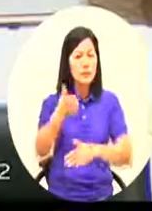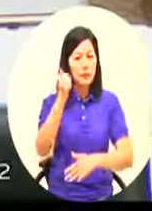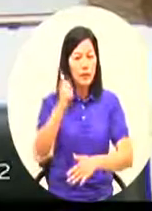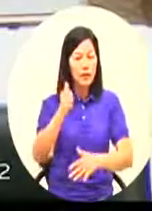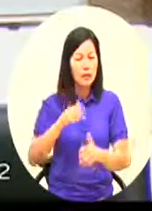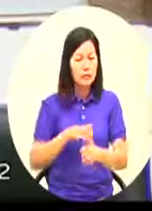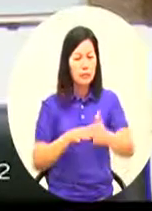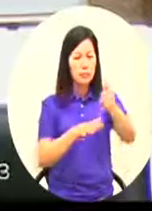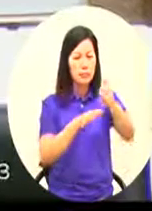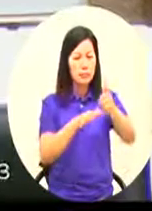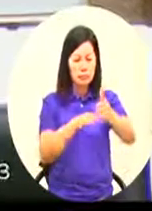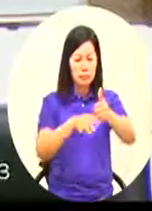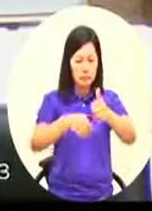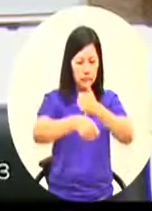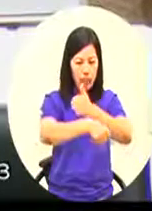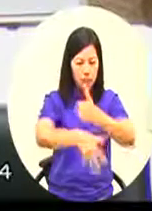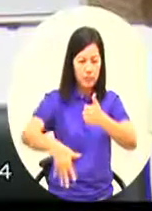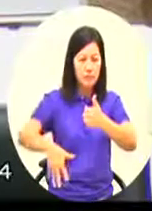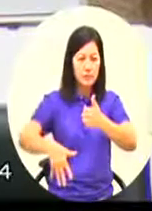的市政团队